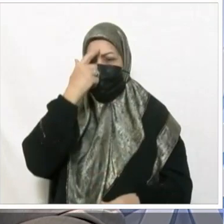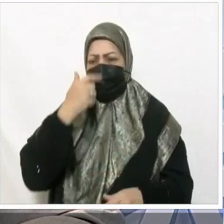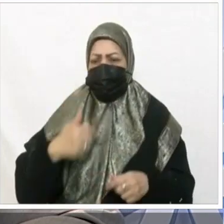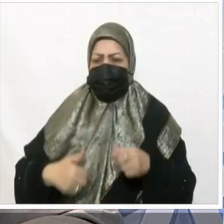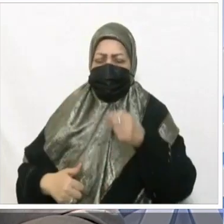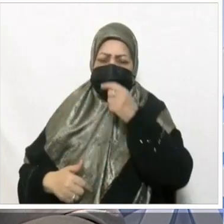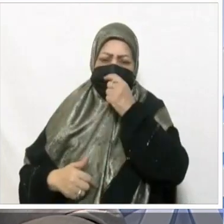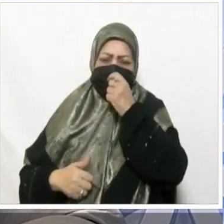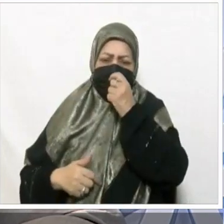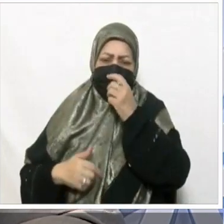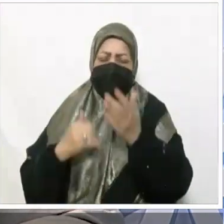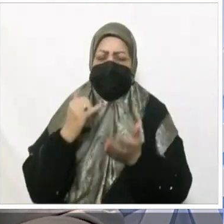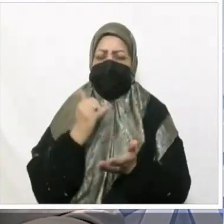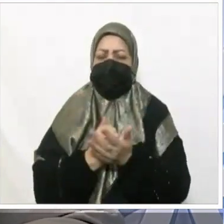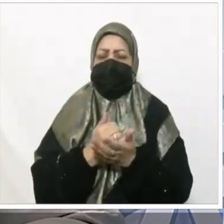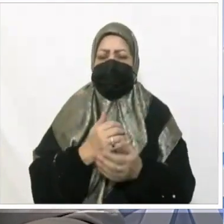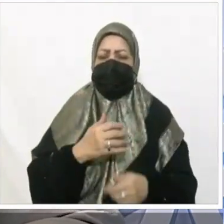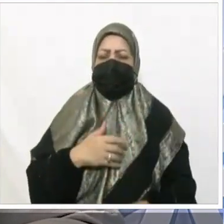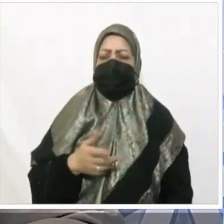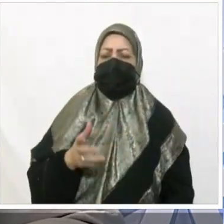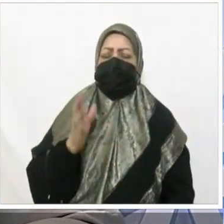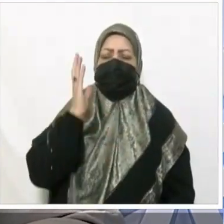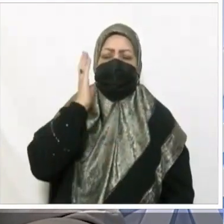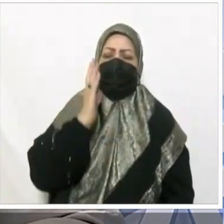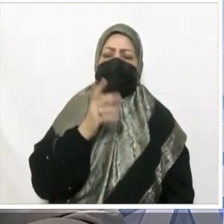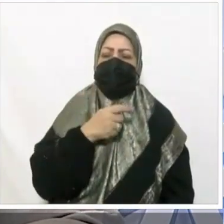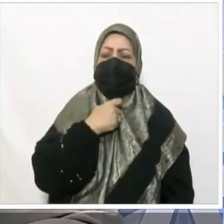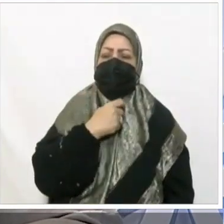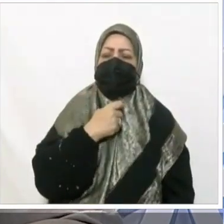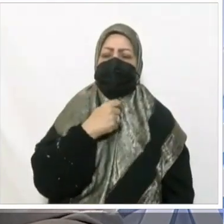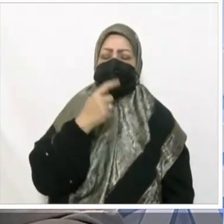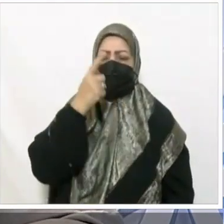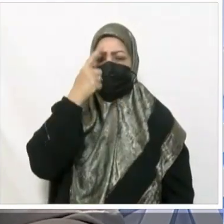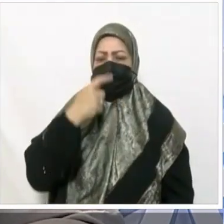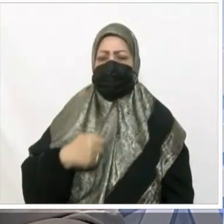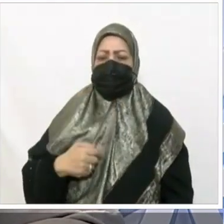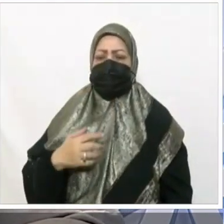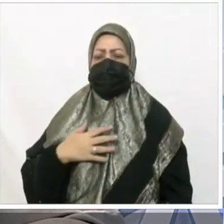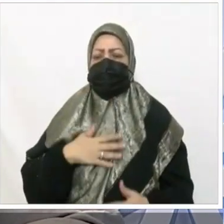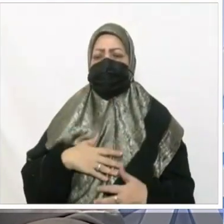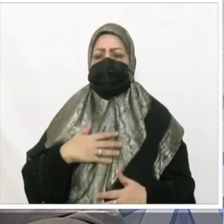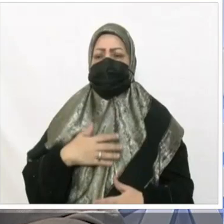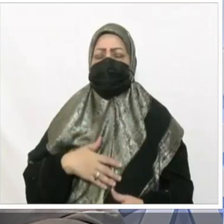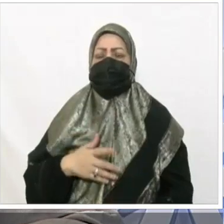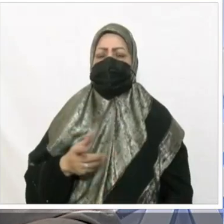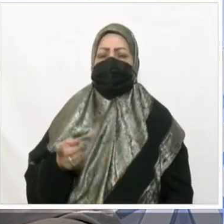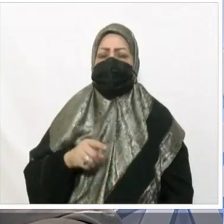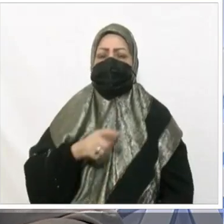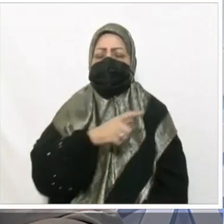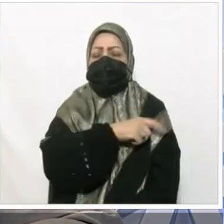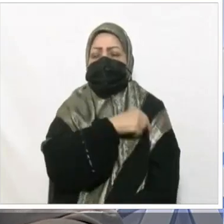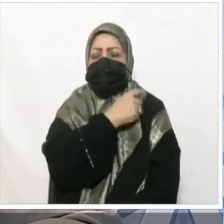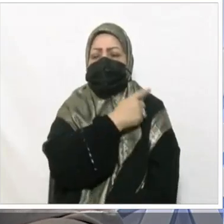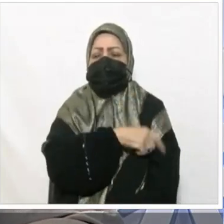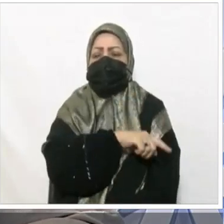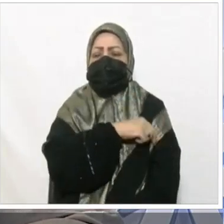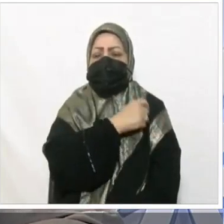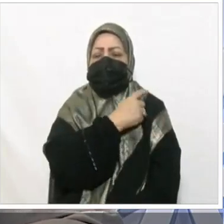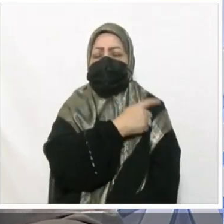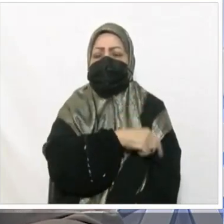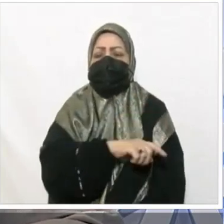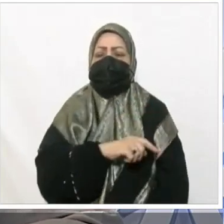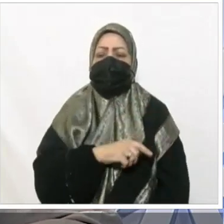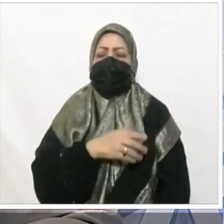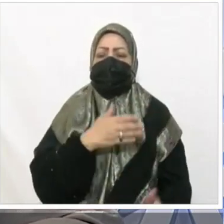الجمعة ولم يغتسل فهو آثم مخالف للسنة. ولا أدري هل قال